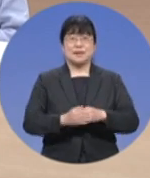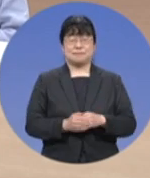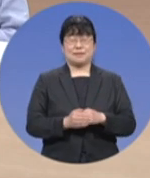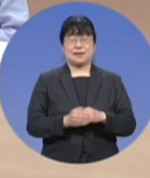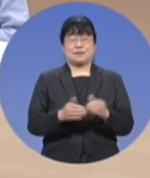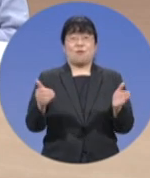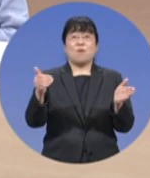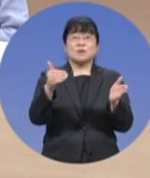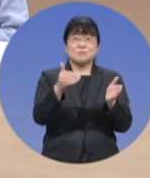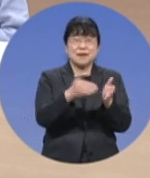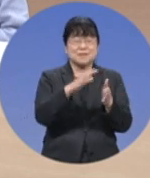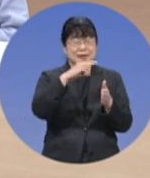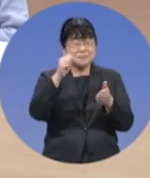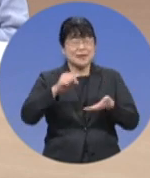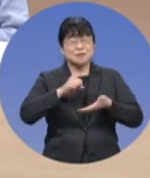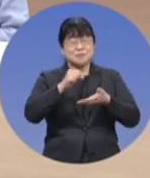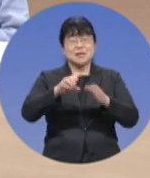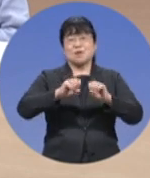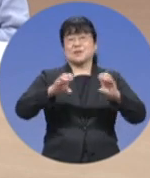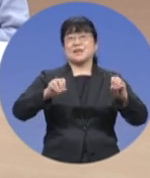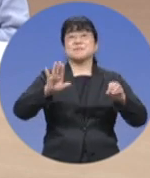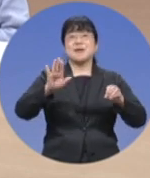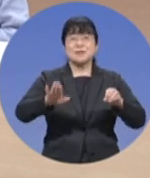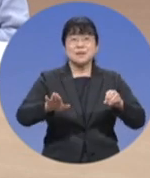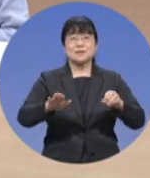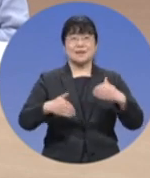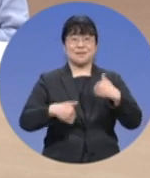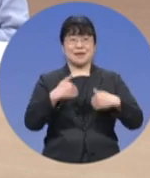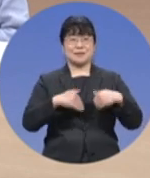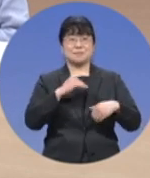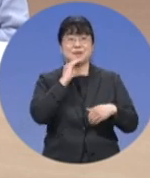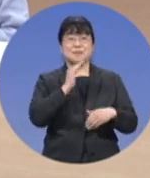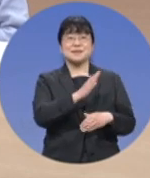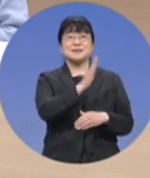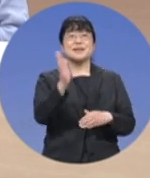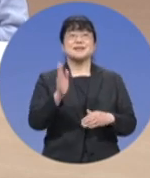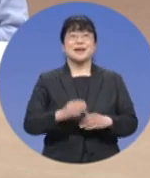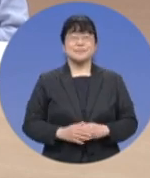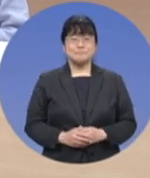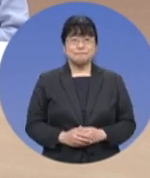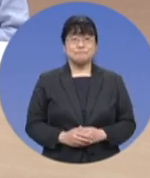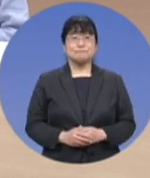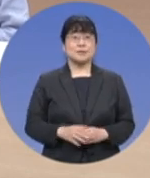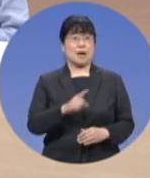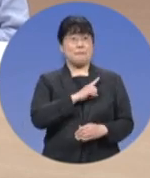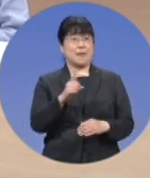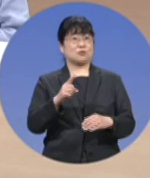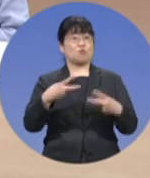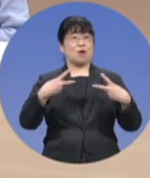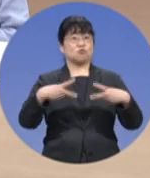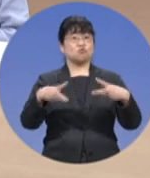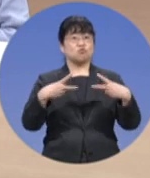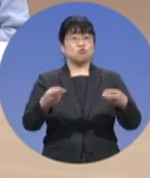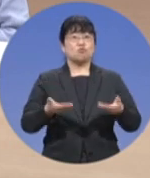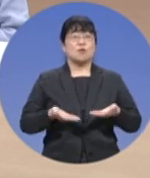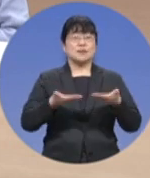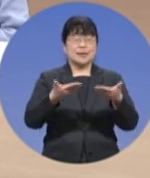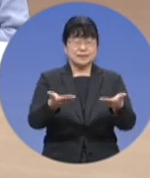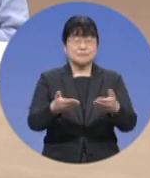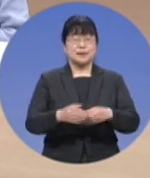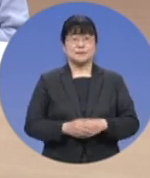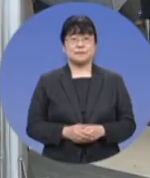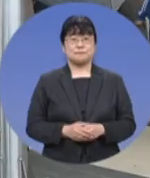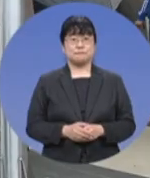組のおしまいには素敵なプレゼントのお知らせもあります。そちらもお楽しみに。 まずは千葉県の主な出来事をお伝えします